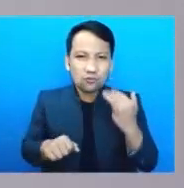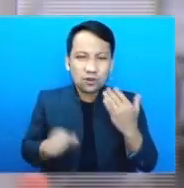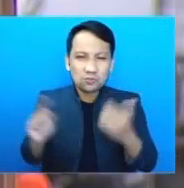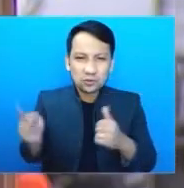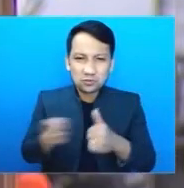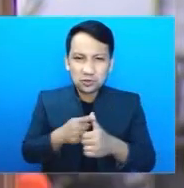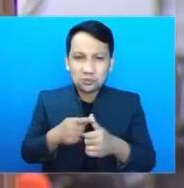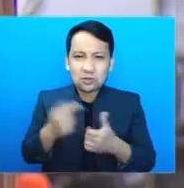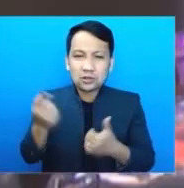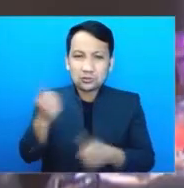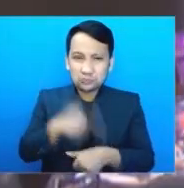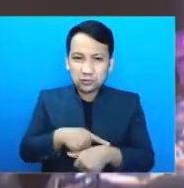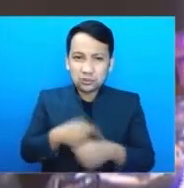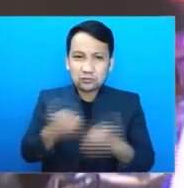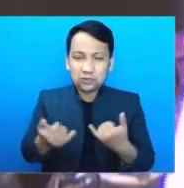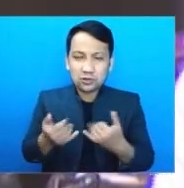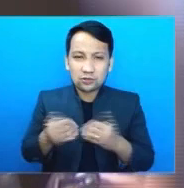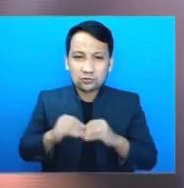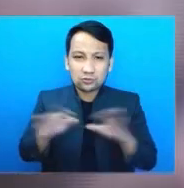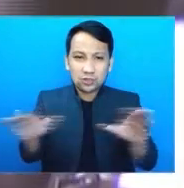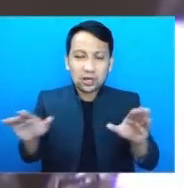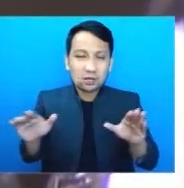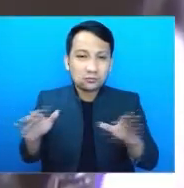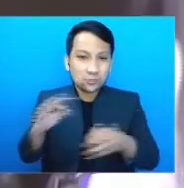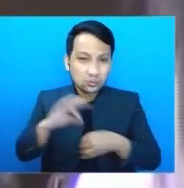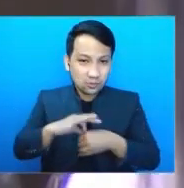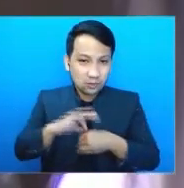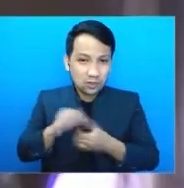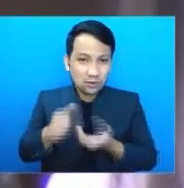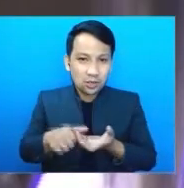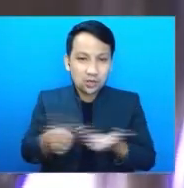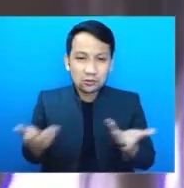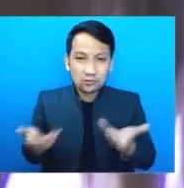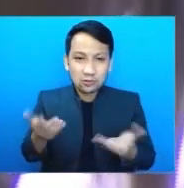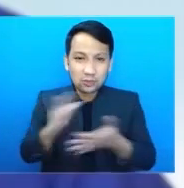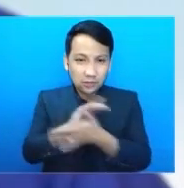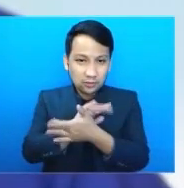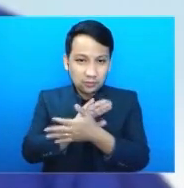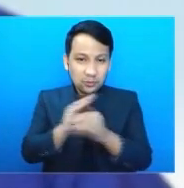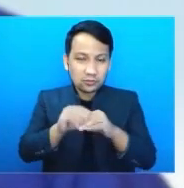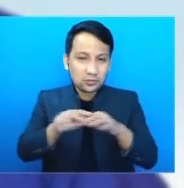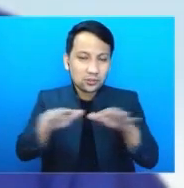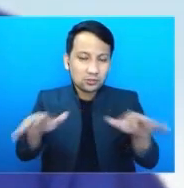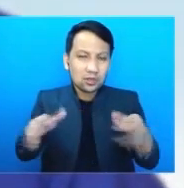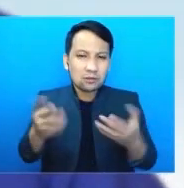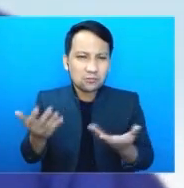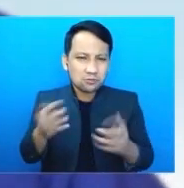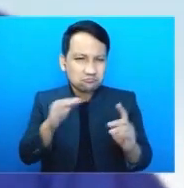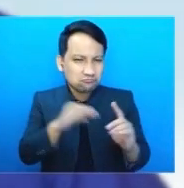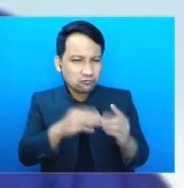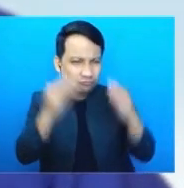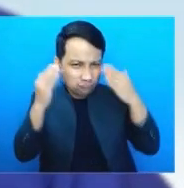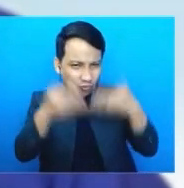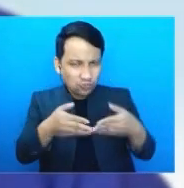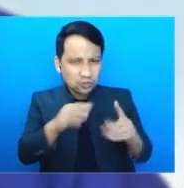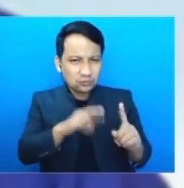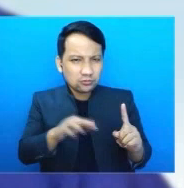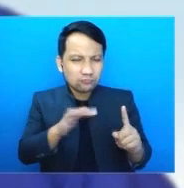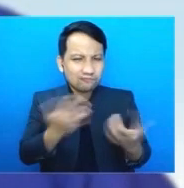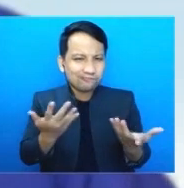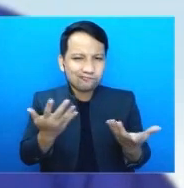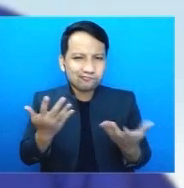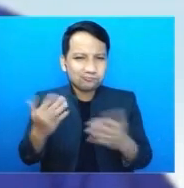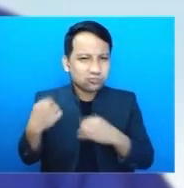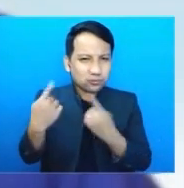pagkakataon magdadaos ng pambansang eleksyon sa gitna ng pandemya. Kailangan tingnan talaga ito dahil in the end, we will